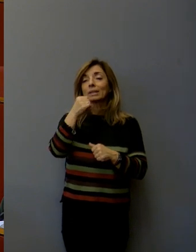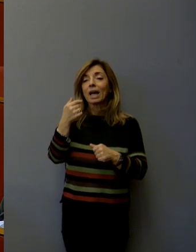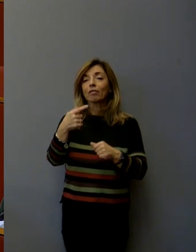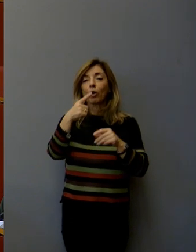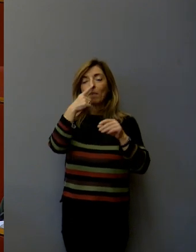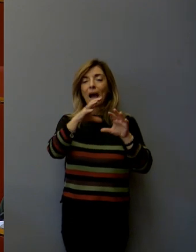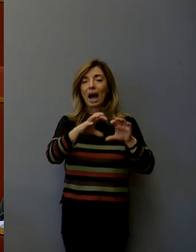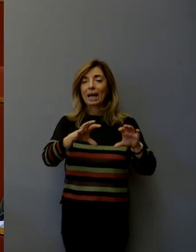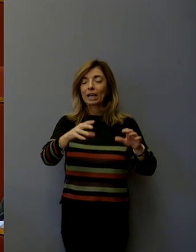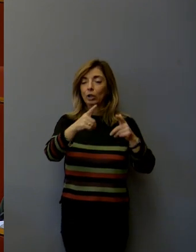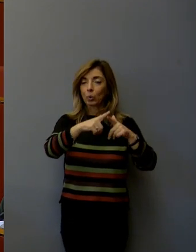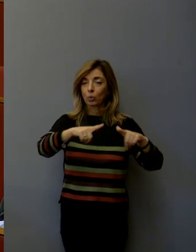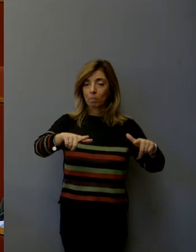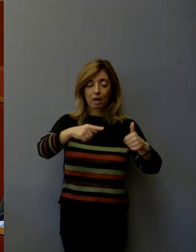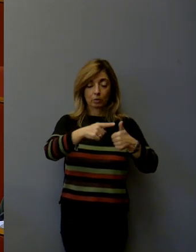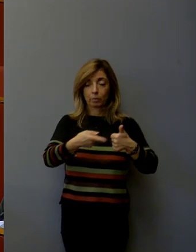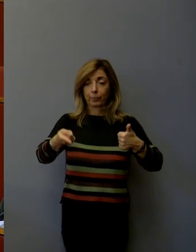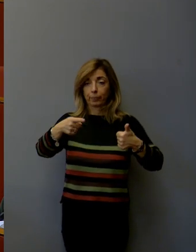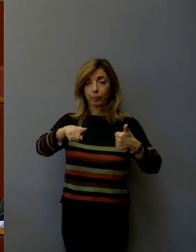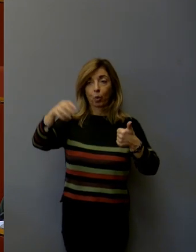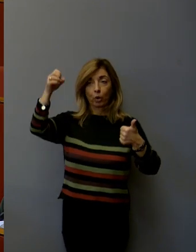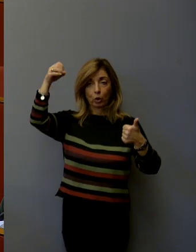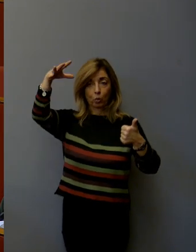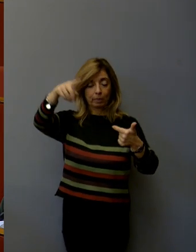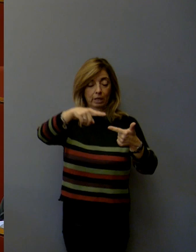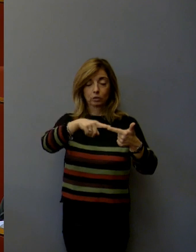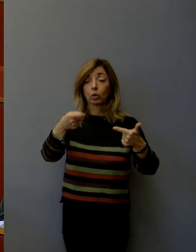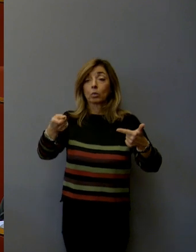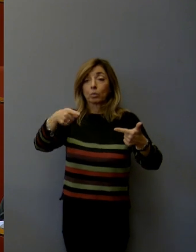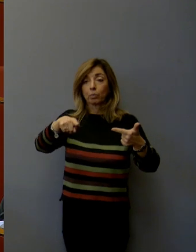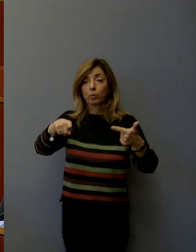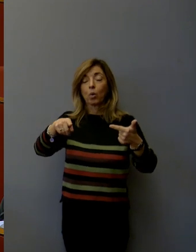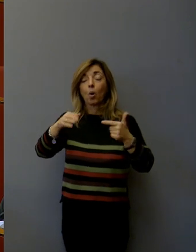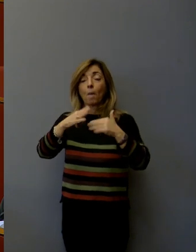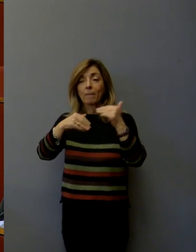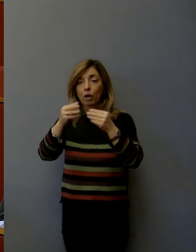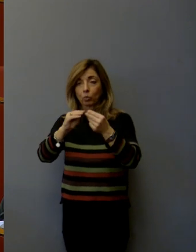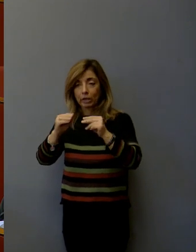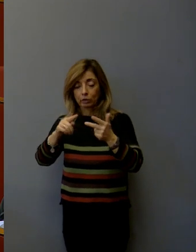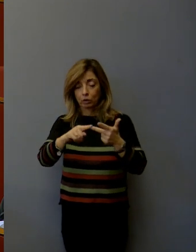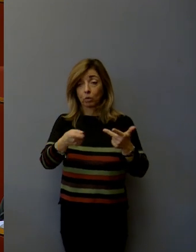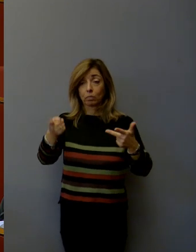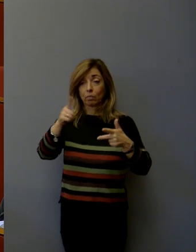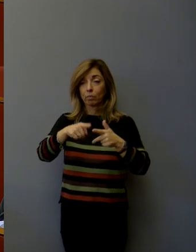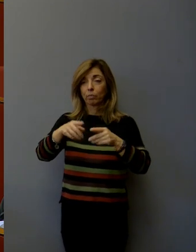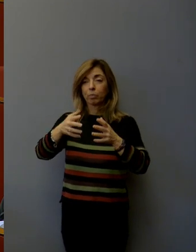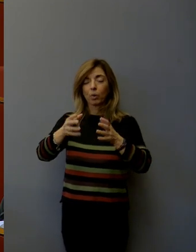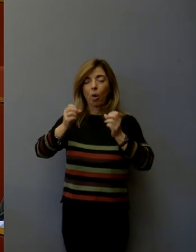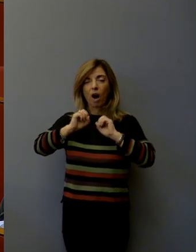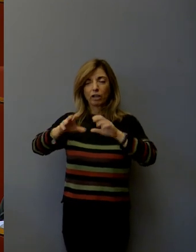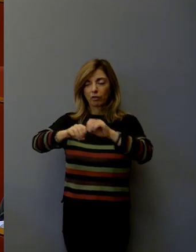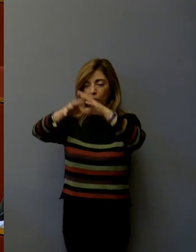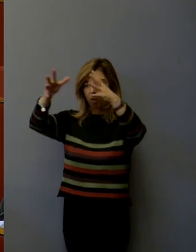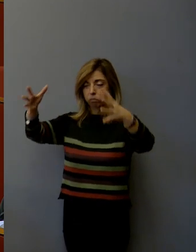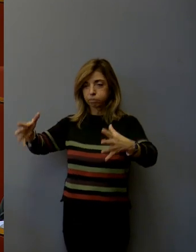se l'illuminazione non la metto insieme alla manutenzione E al fatto che tolgo i frigoriferi dalla strada Se non lo